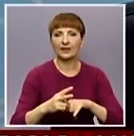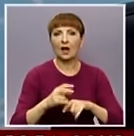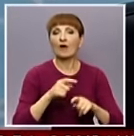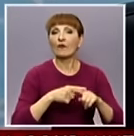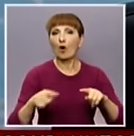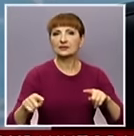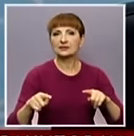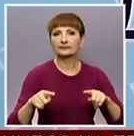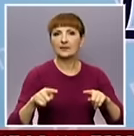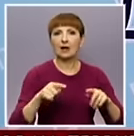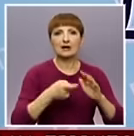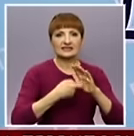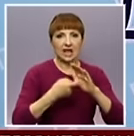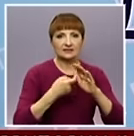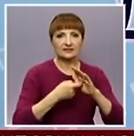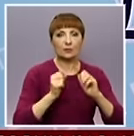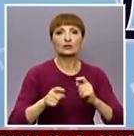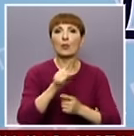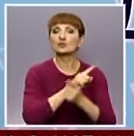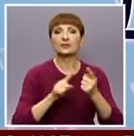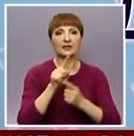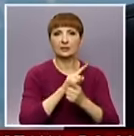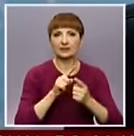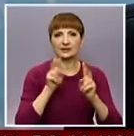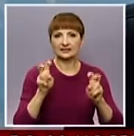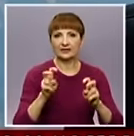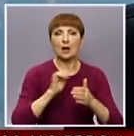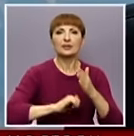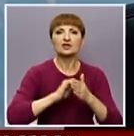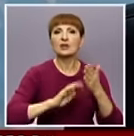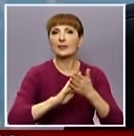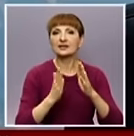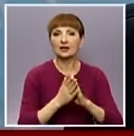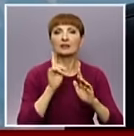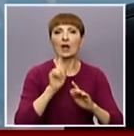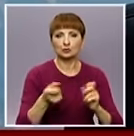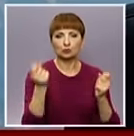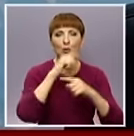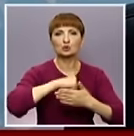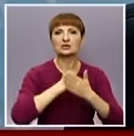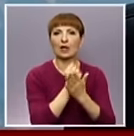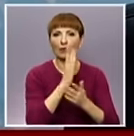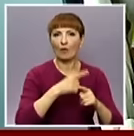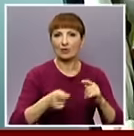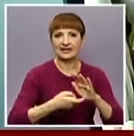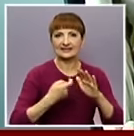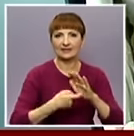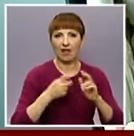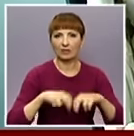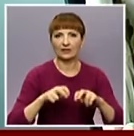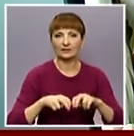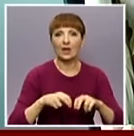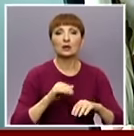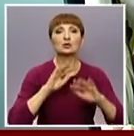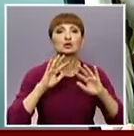ходе самого производства будет переквалификация. Причина и обстоятельства произошедшего также будут установлены в ходе расследования. Однако